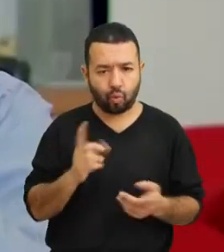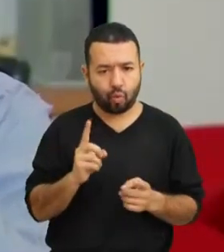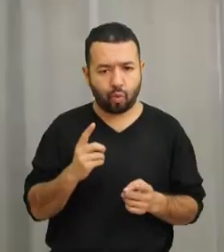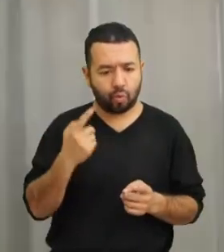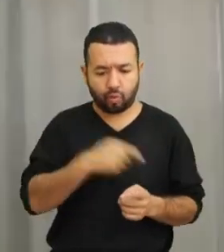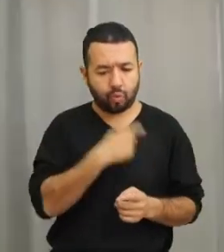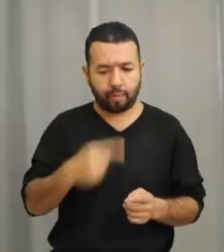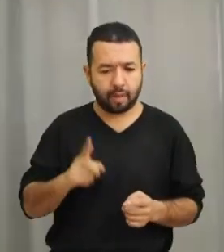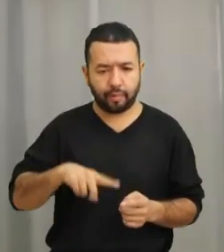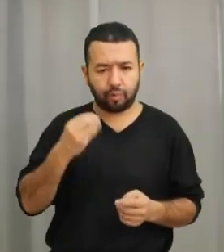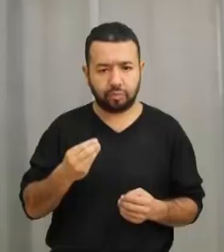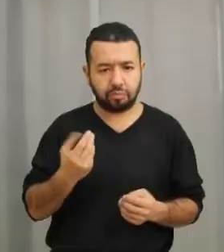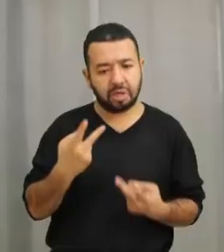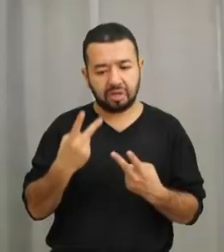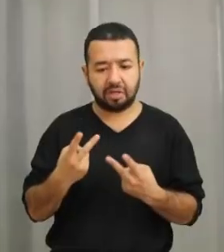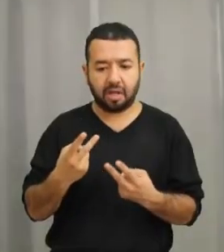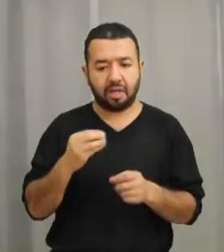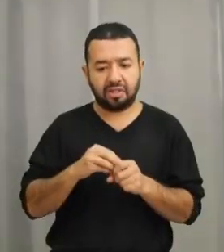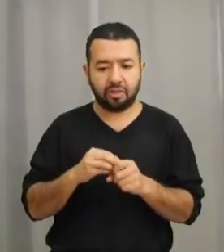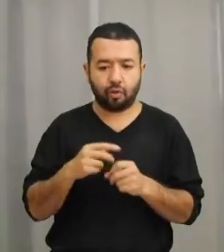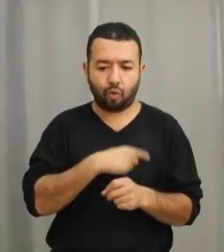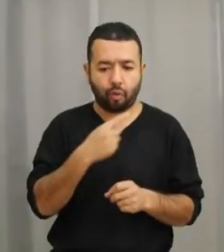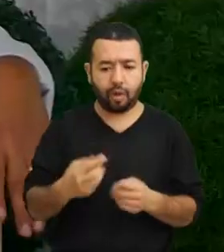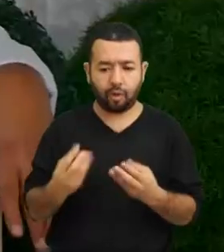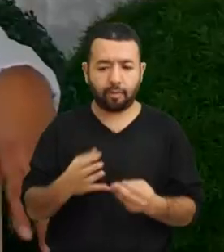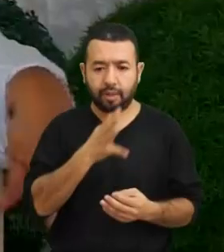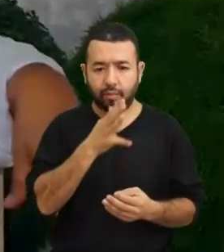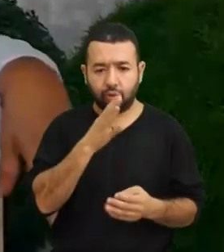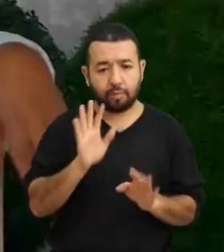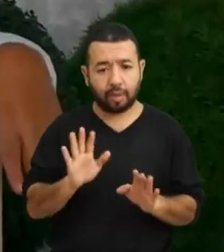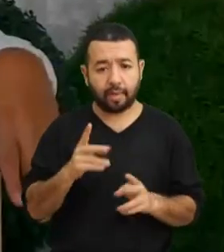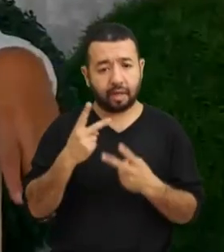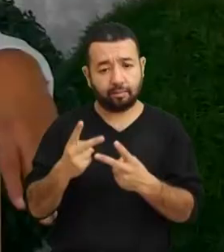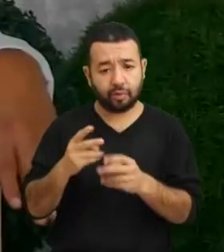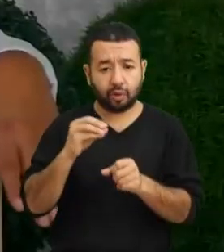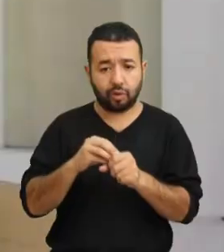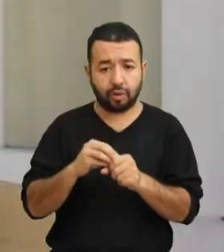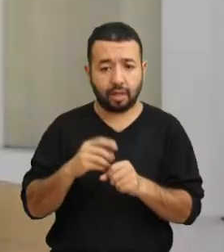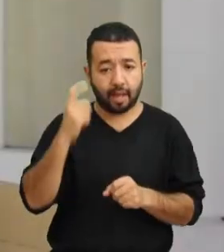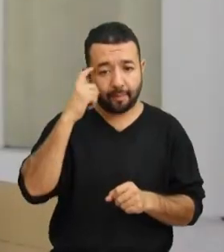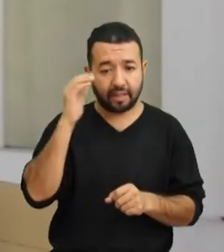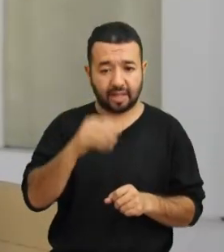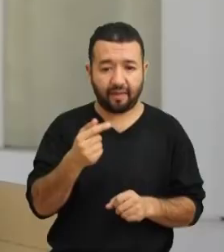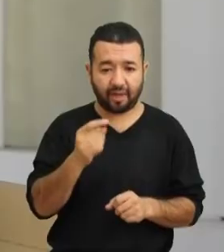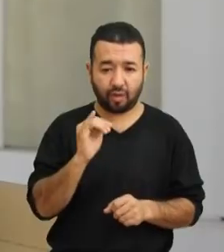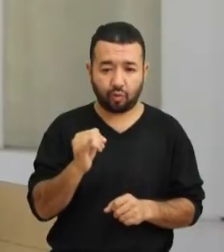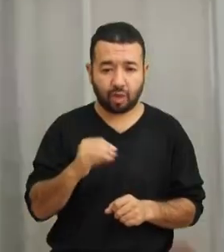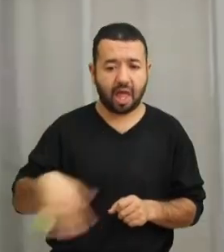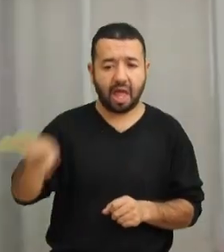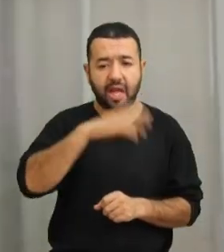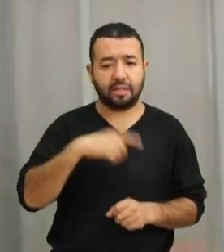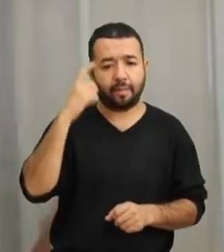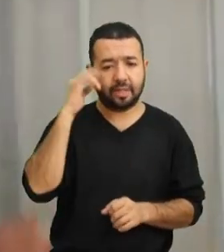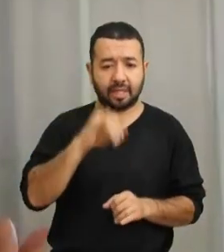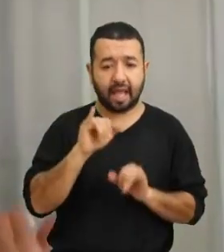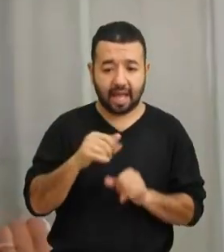şey normal. Tabii, sana göre her şey normal olabilir, biliyorum. Zaten sana göre senin başına gelen ufak tefek aksilikler herkesin